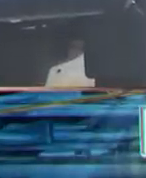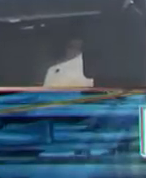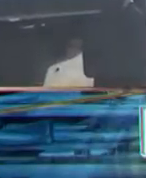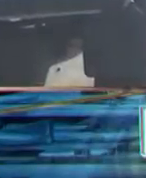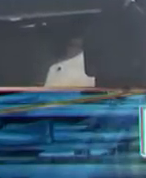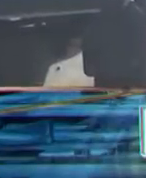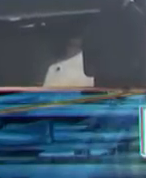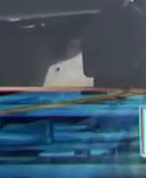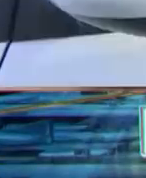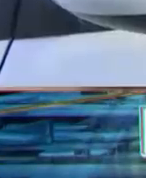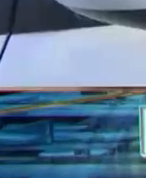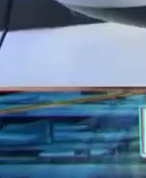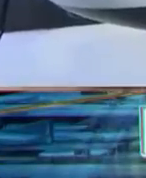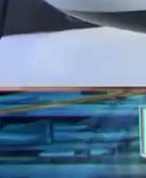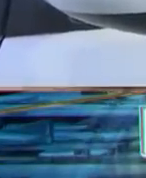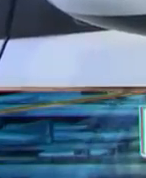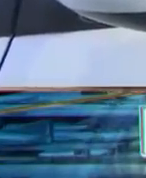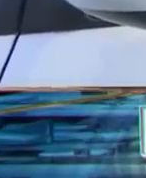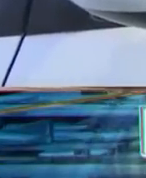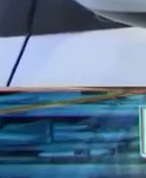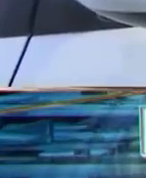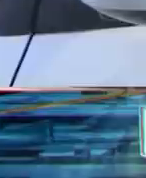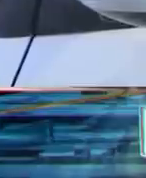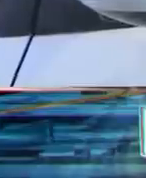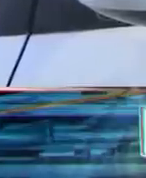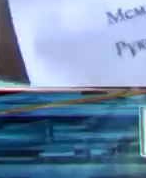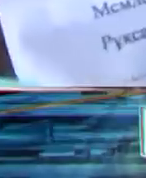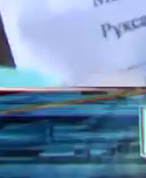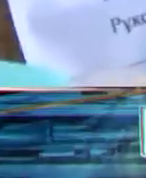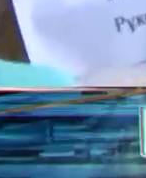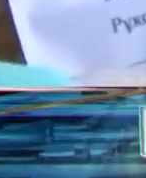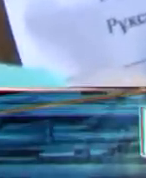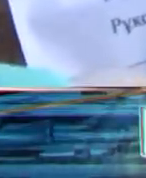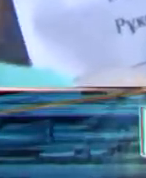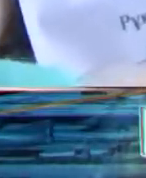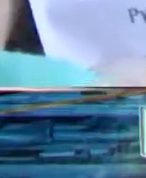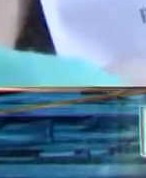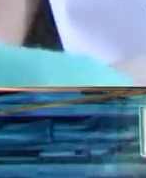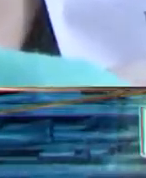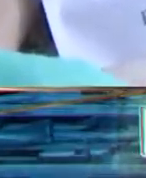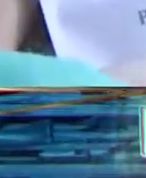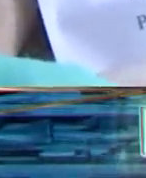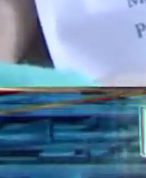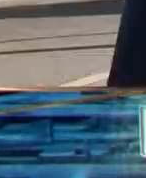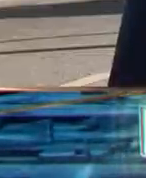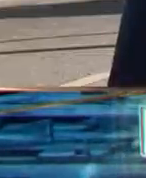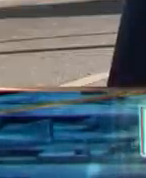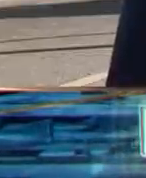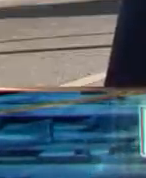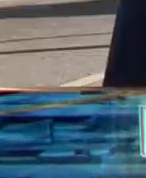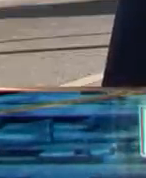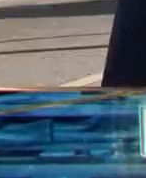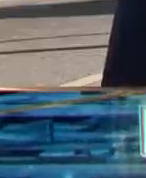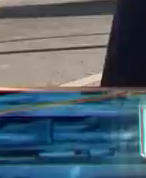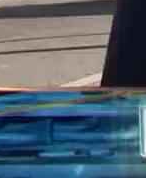Төтенше жағдай шаруалар жұмысына тежеу емес. Жетісулық диқандар жұмысын жеңілдету үшін жасыл дәліз ұйымдастырылды. Өтіп